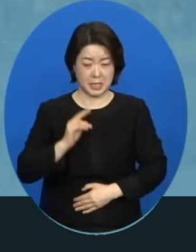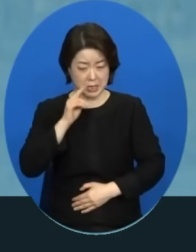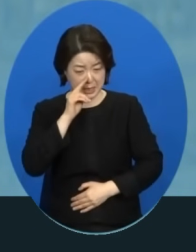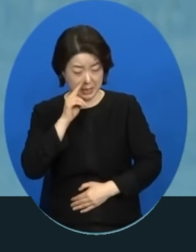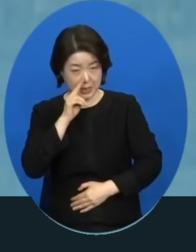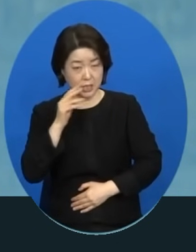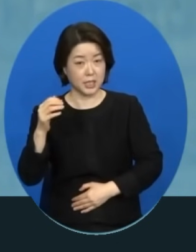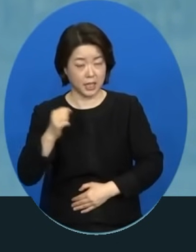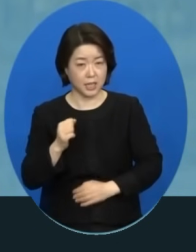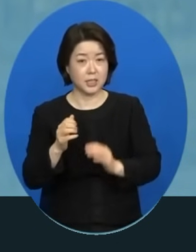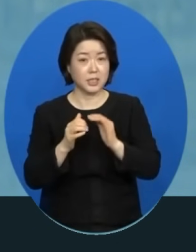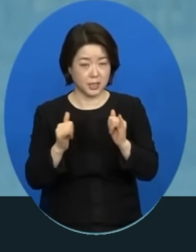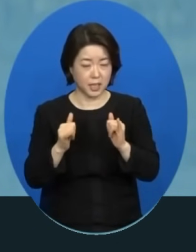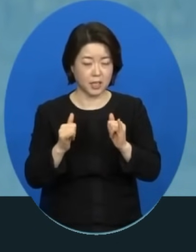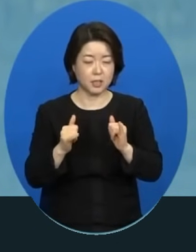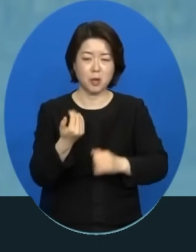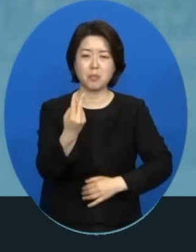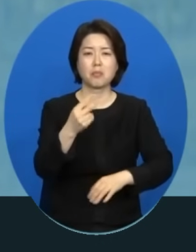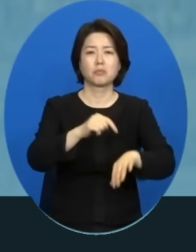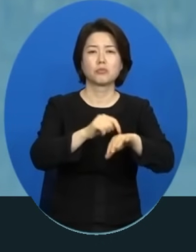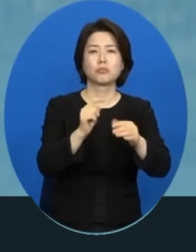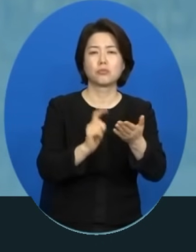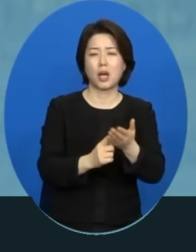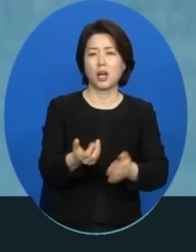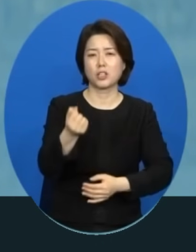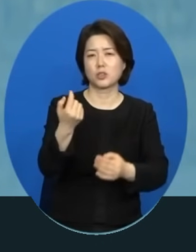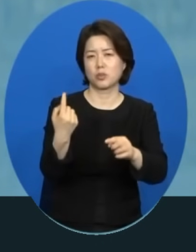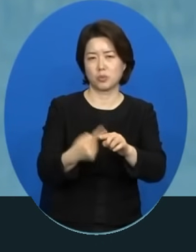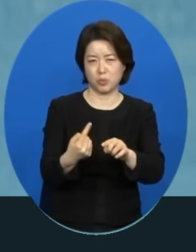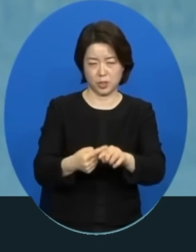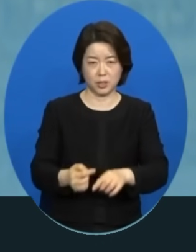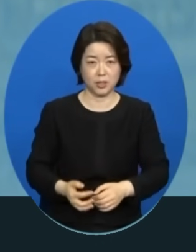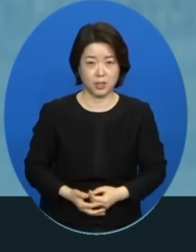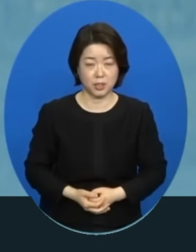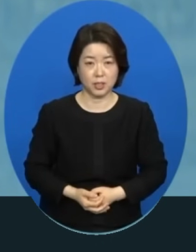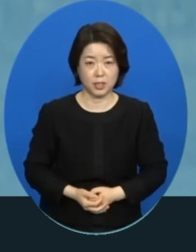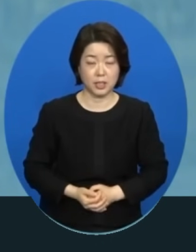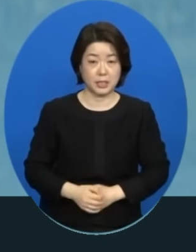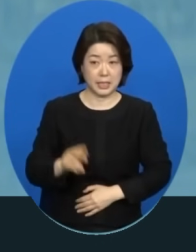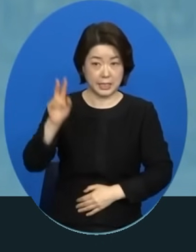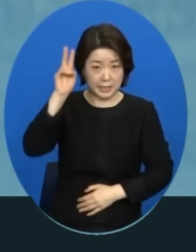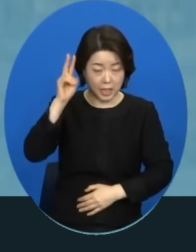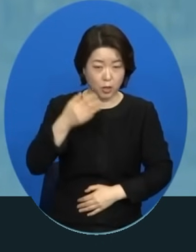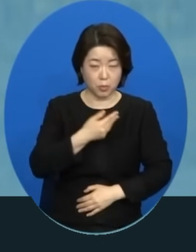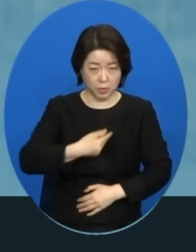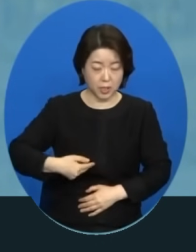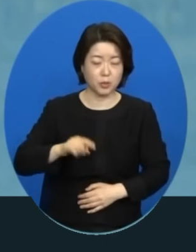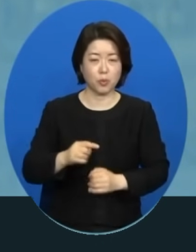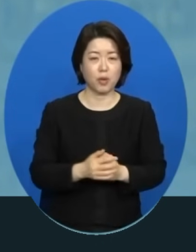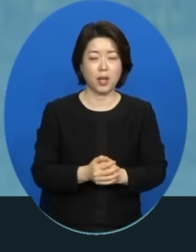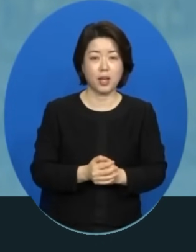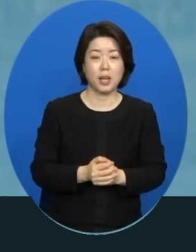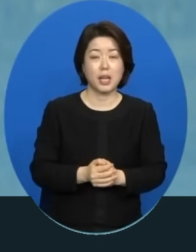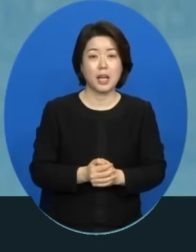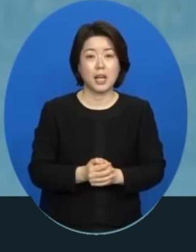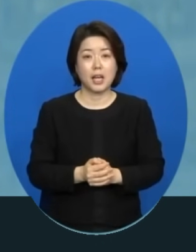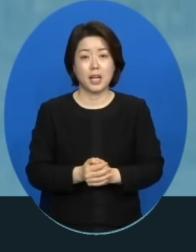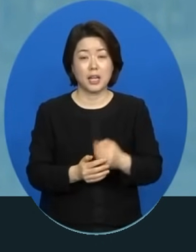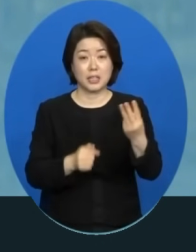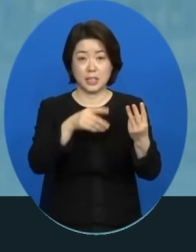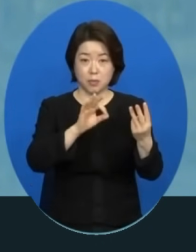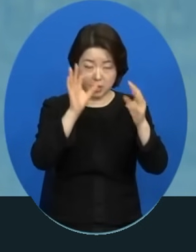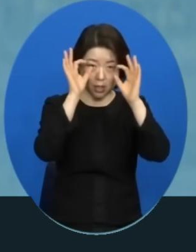시기심을 가진 자는 두 마음을 품은 자입니다. 왜 그런가를 이제 설명을 드릴게요. 자, 야고보 사도가 3장부터 보면